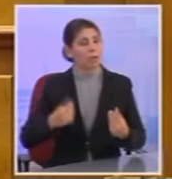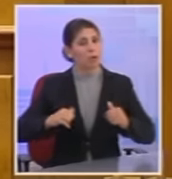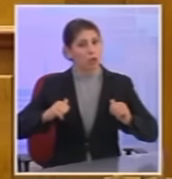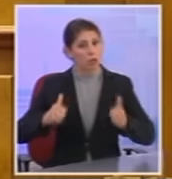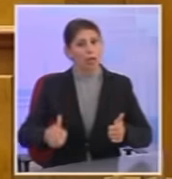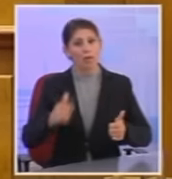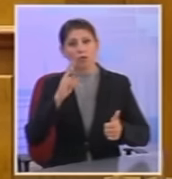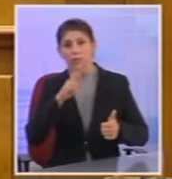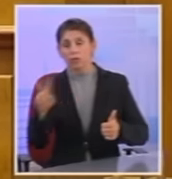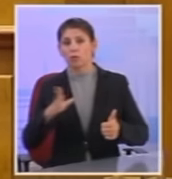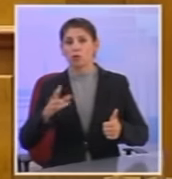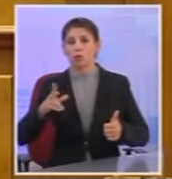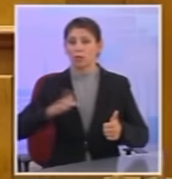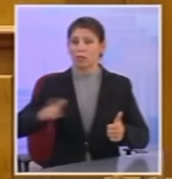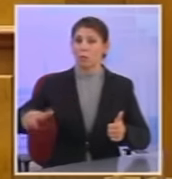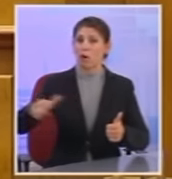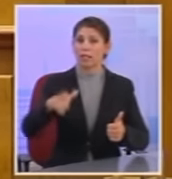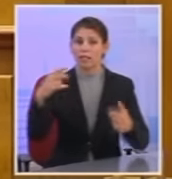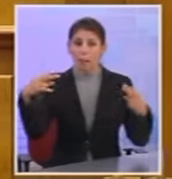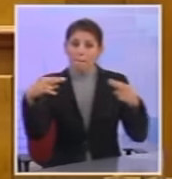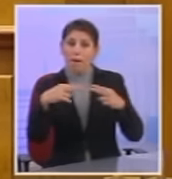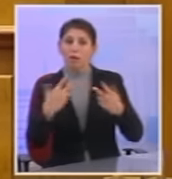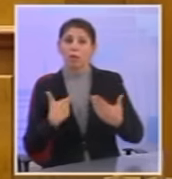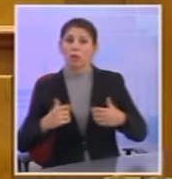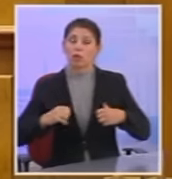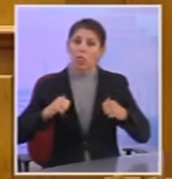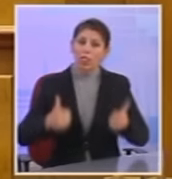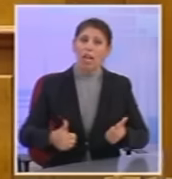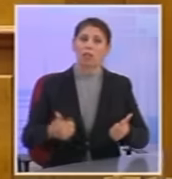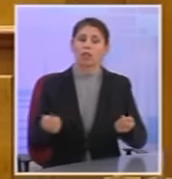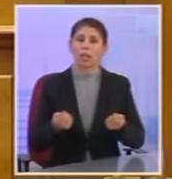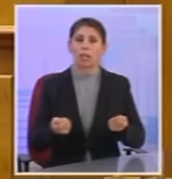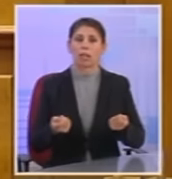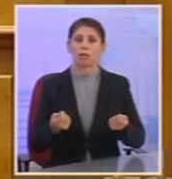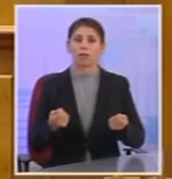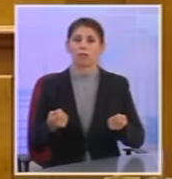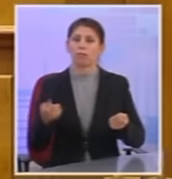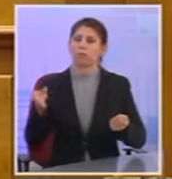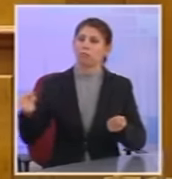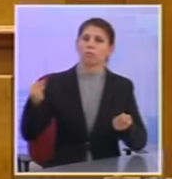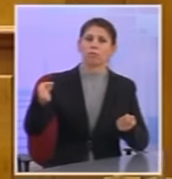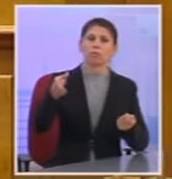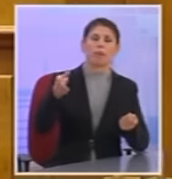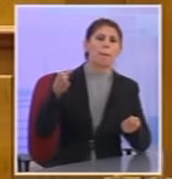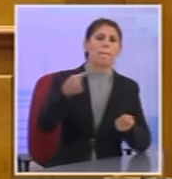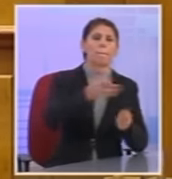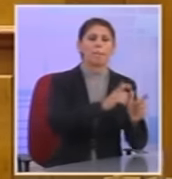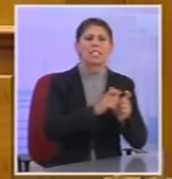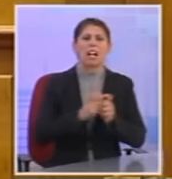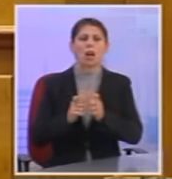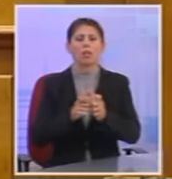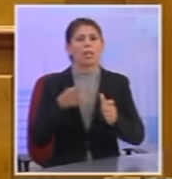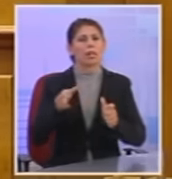θάρρος να κοιτάμε τους συμπολίτες μας στα μάτια. Έχουμε το θάρρος να κάνουμε περιοδίες, να πηγαίνουμε στα χωριά, να πηγαίνουμε